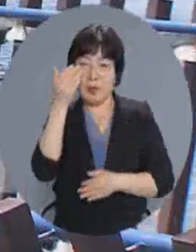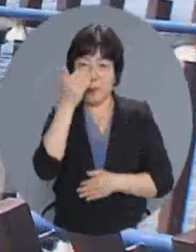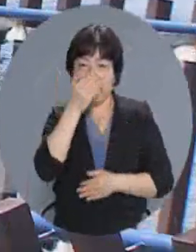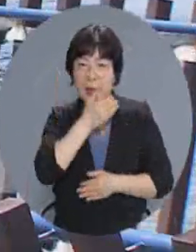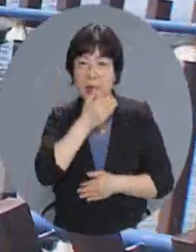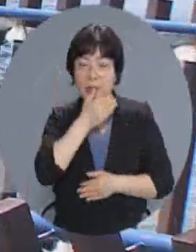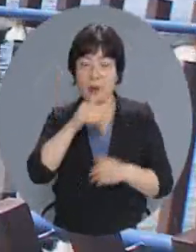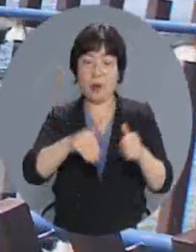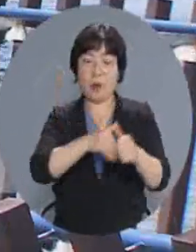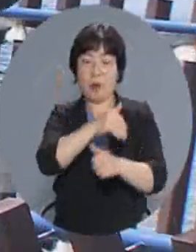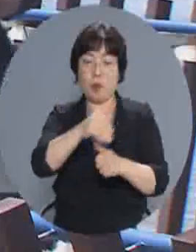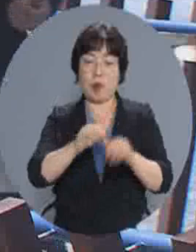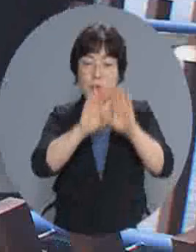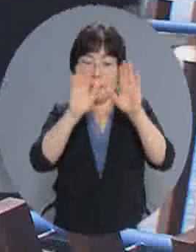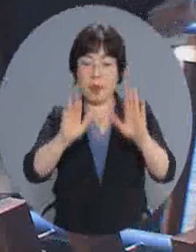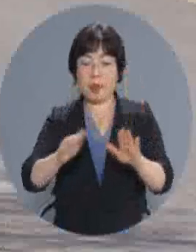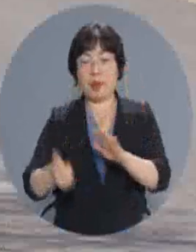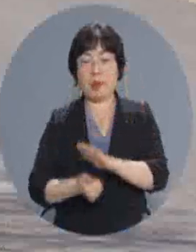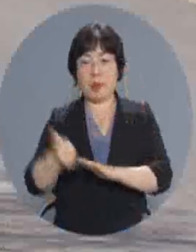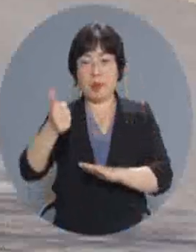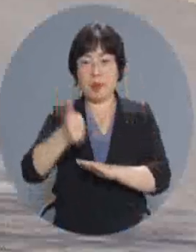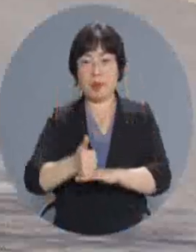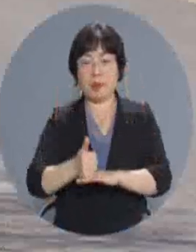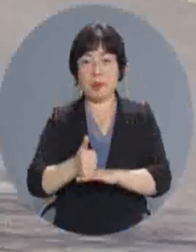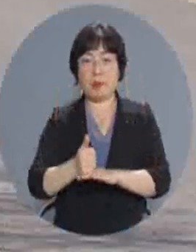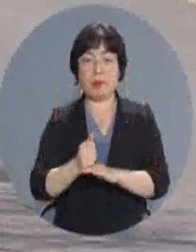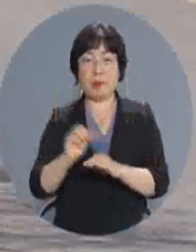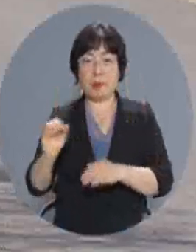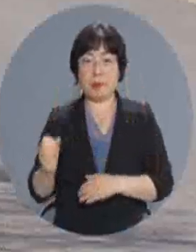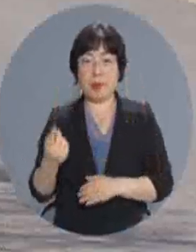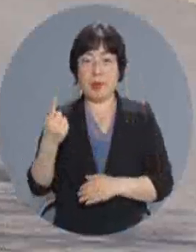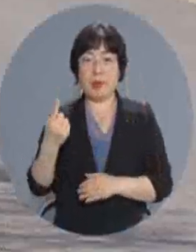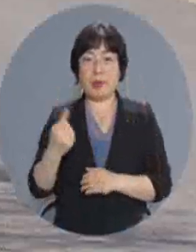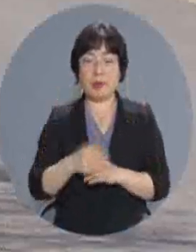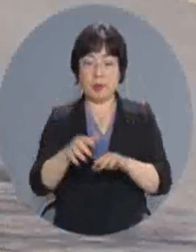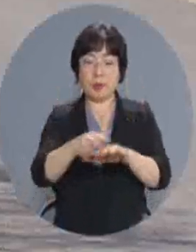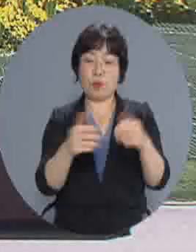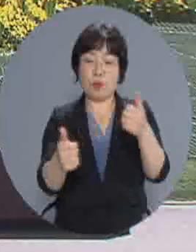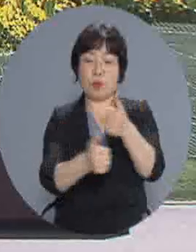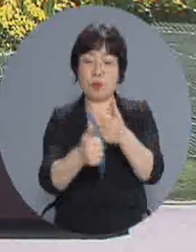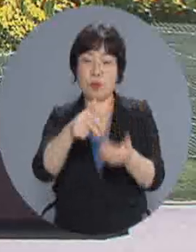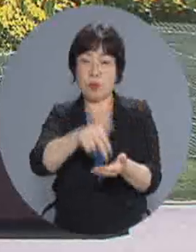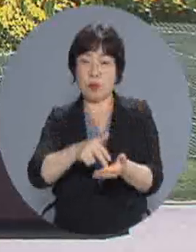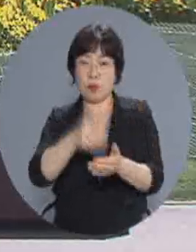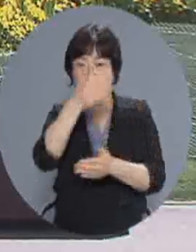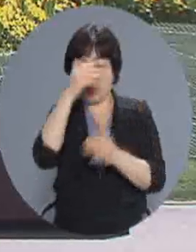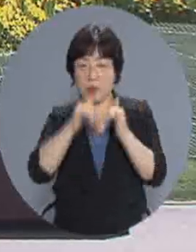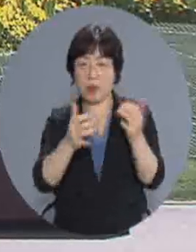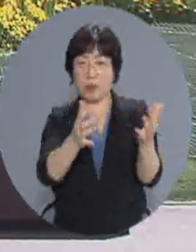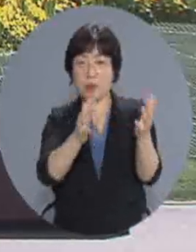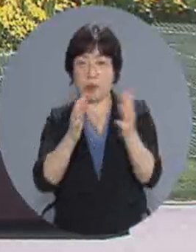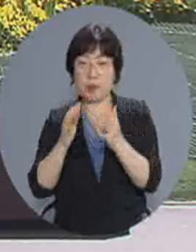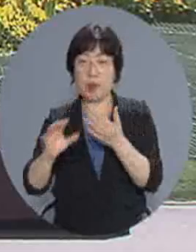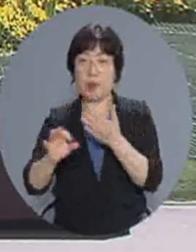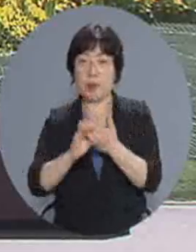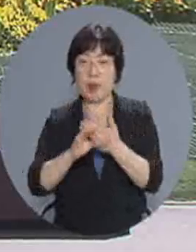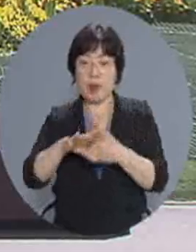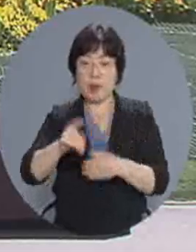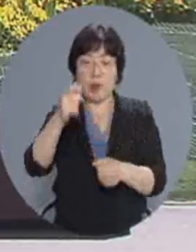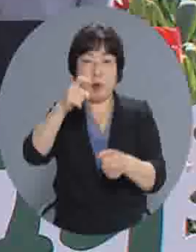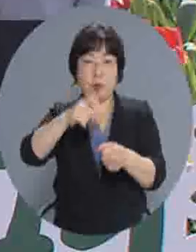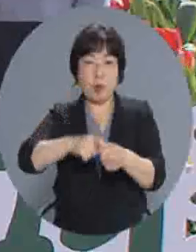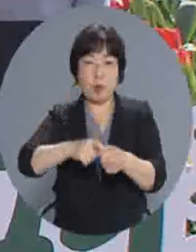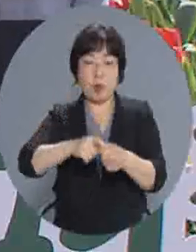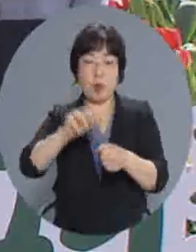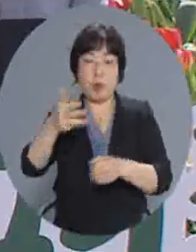쾌적한 환경 등을 박람회 흥행 요인으로 꼽고 있습니다. 조직위는 이 같은 관람객 유치 속도라면 당초